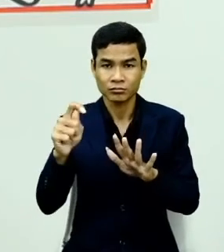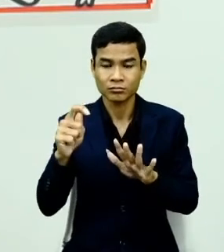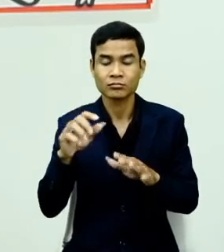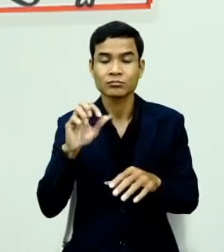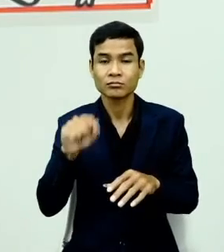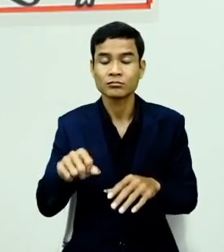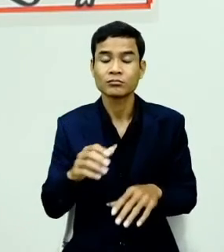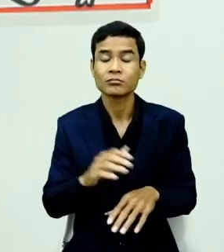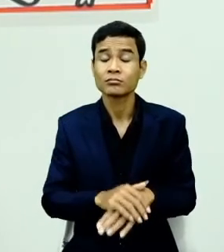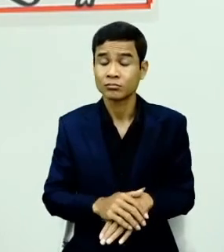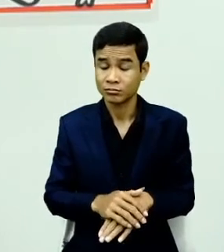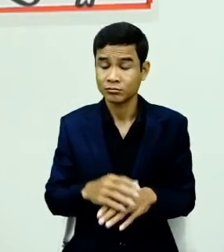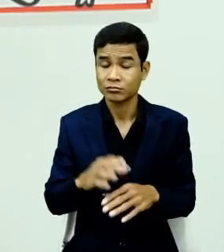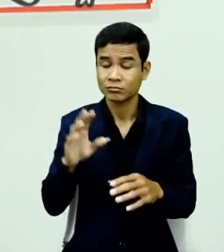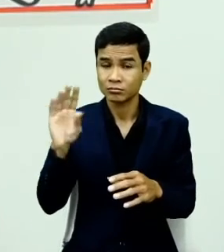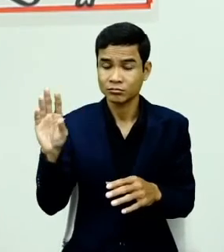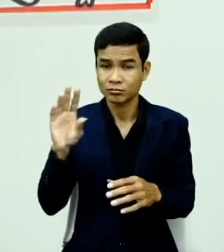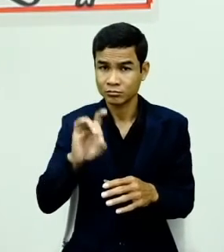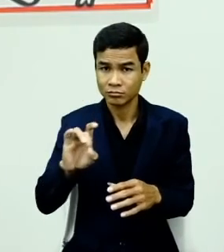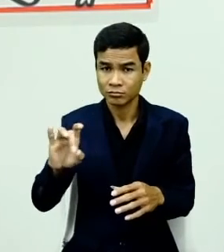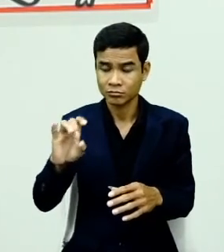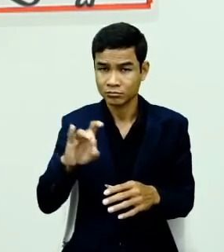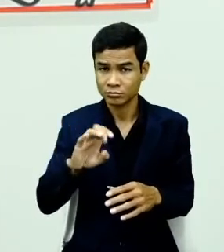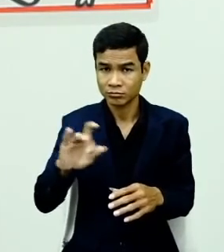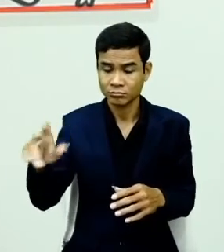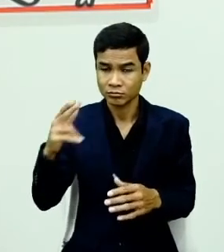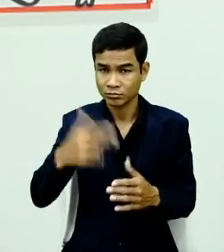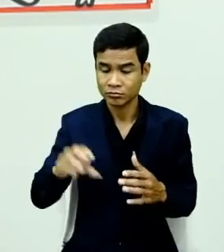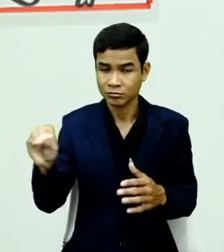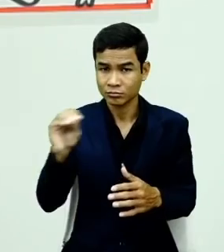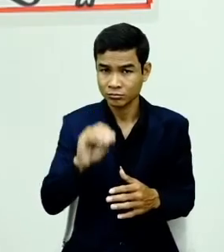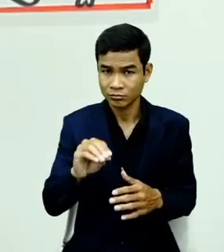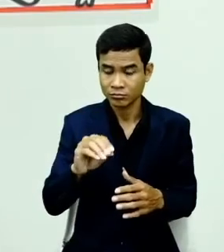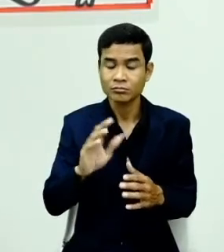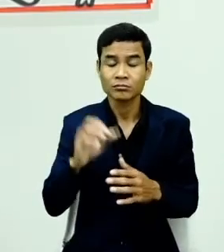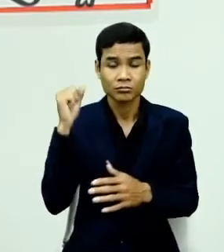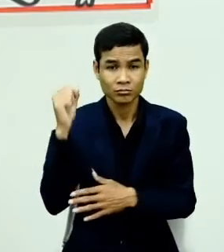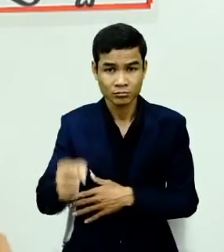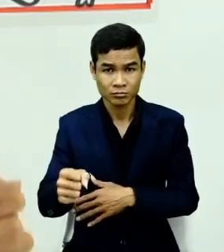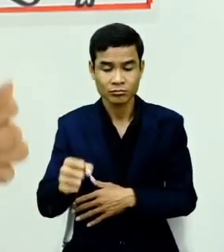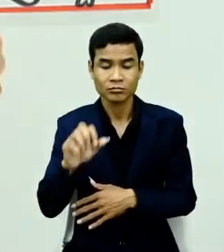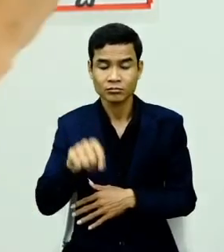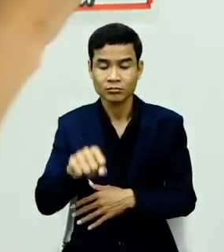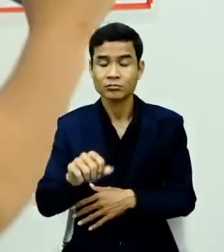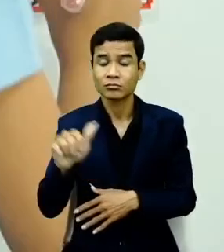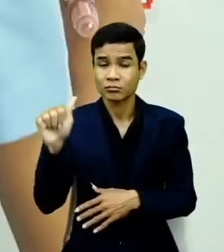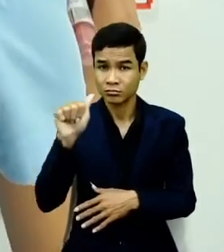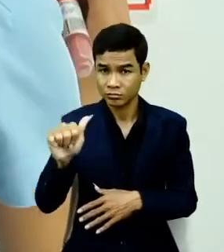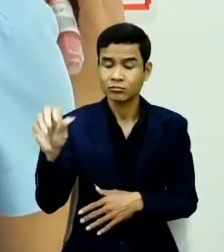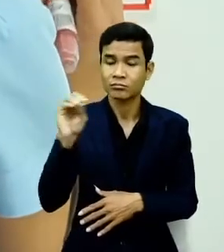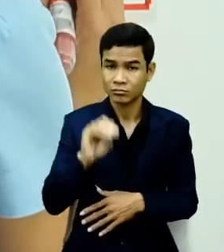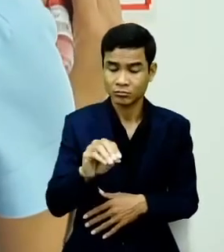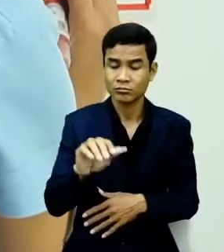អ្វីដែរដើម្បីបានជាពាក្យញញួរចាល្អគឺត្រូវបំពេញព្យញ្ជនៈញោ